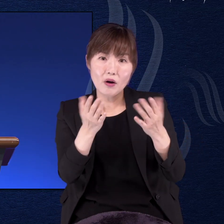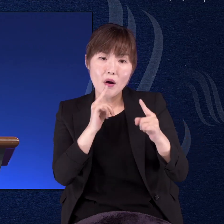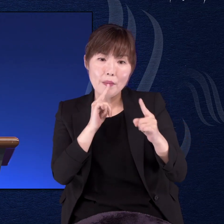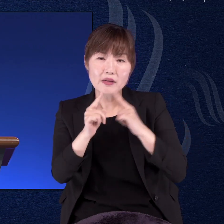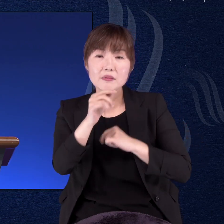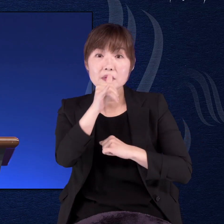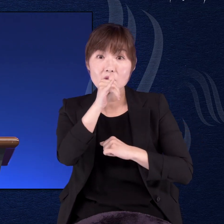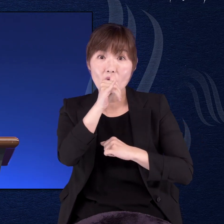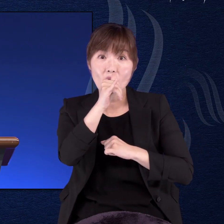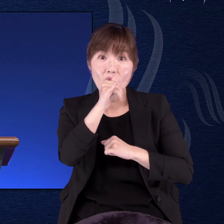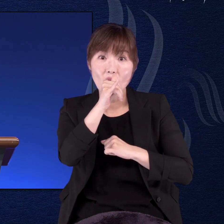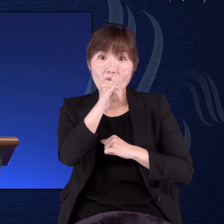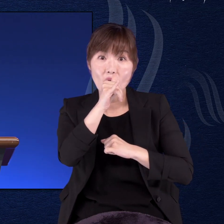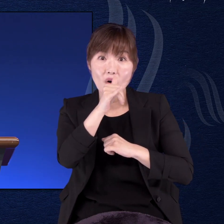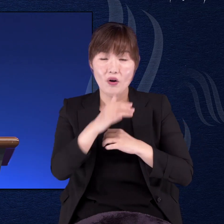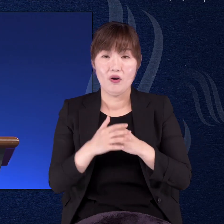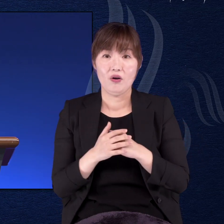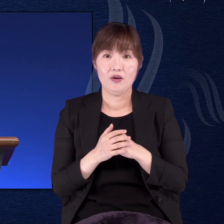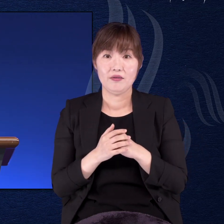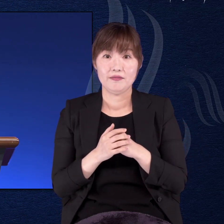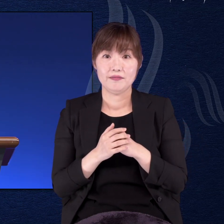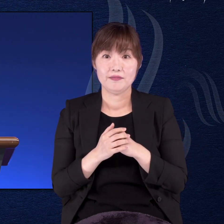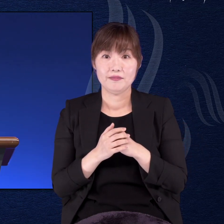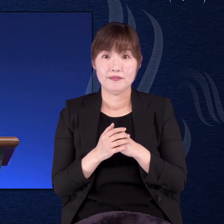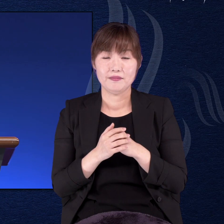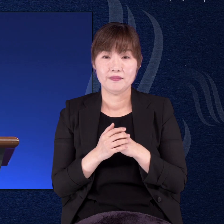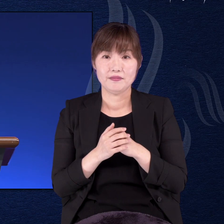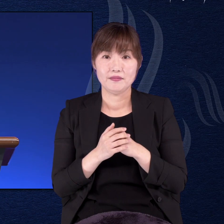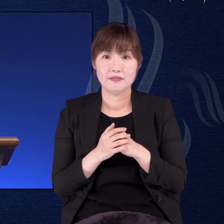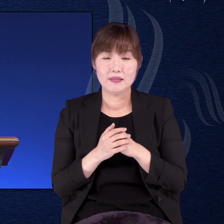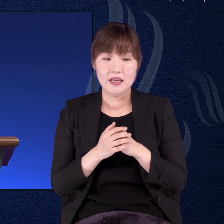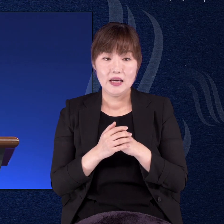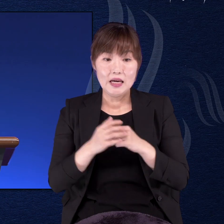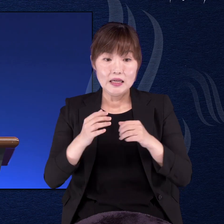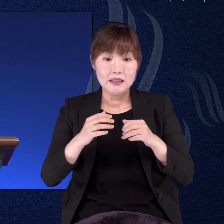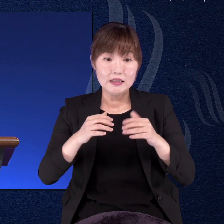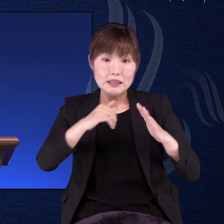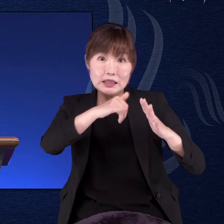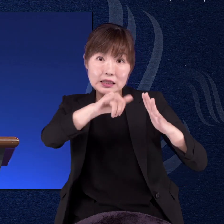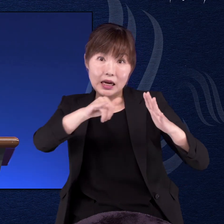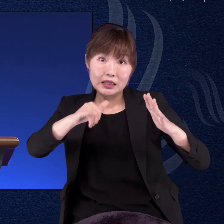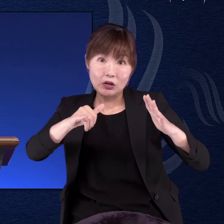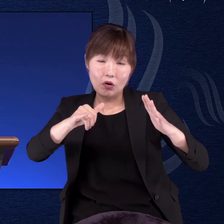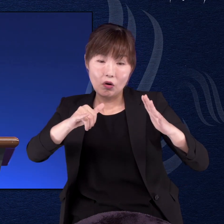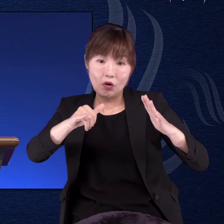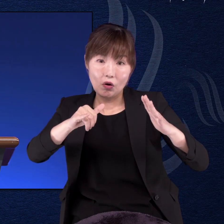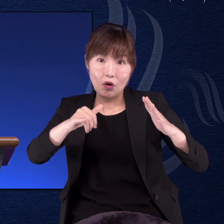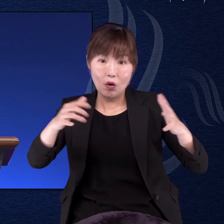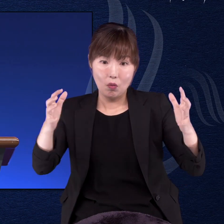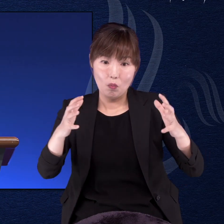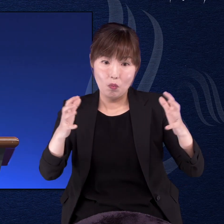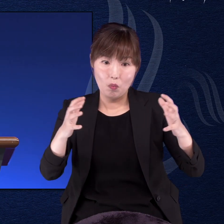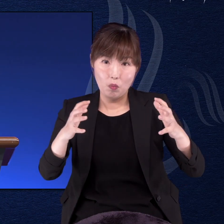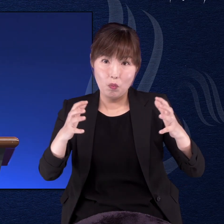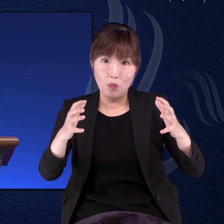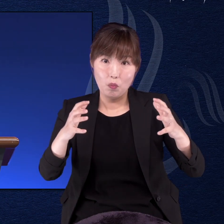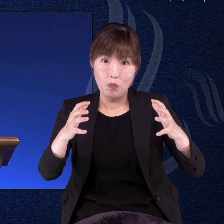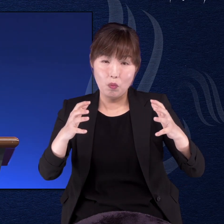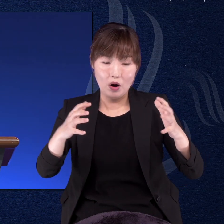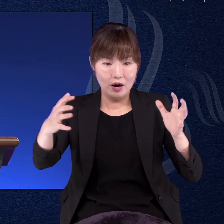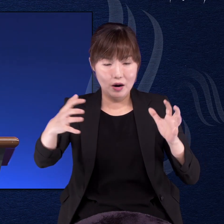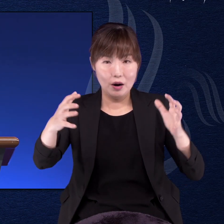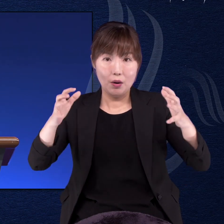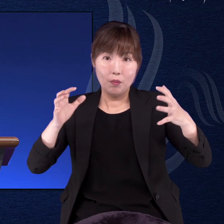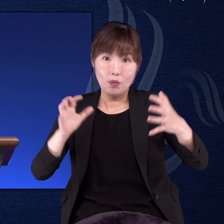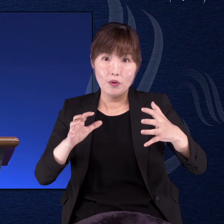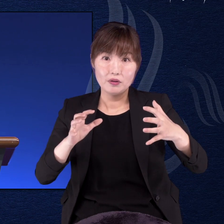집에서 각 가정이 홈스쿨링 하듯이 홈스쿨링 하는 가정들을 모일 수 있게 이 하드웨어를